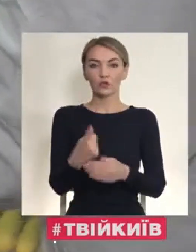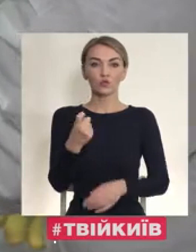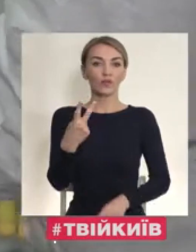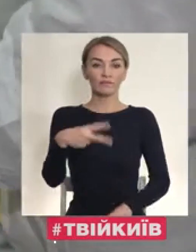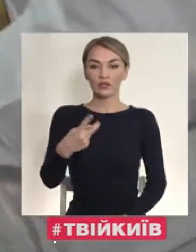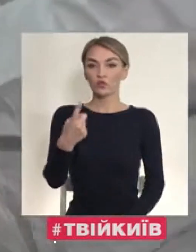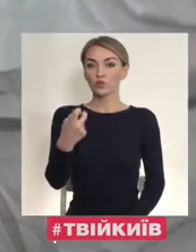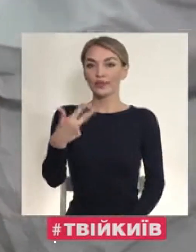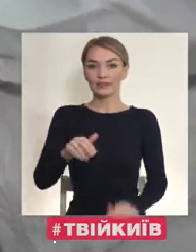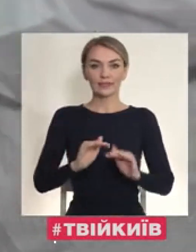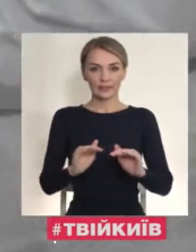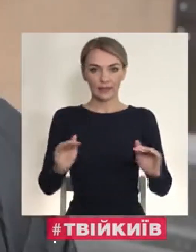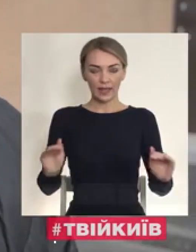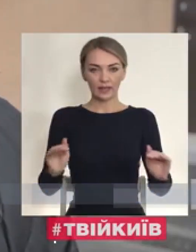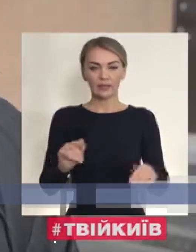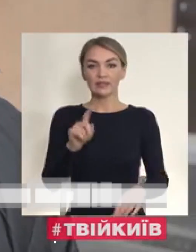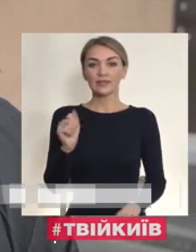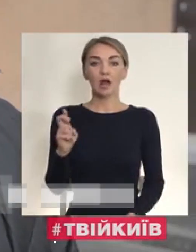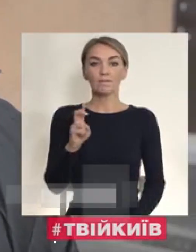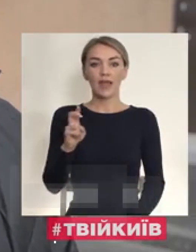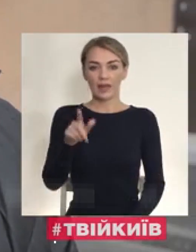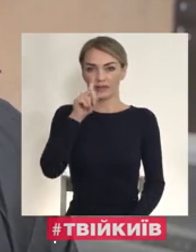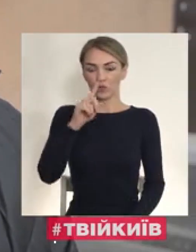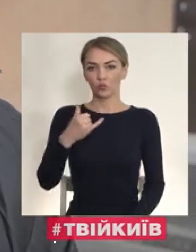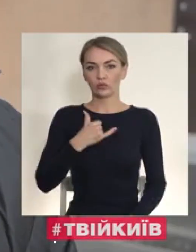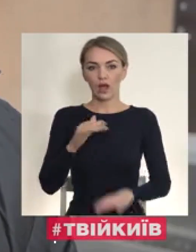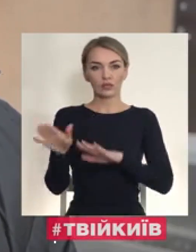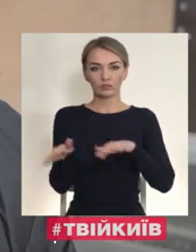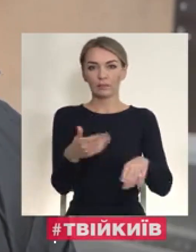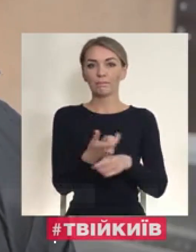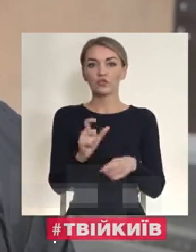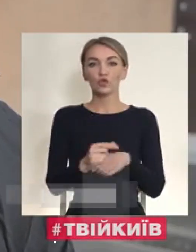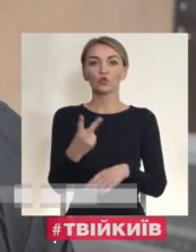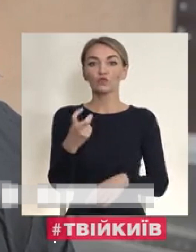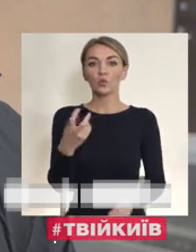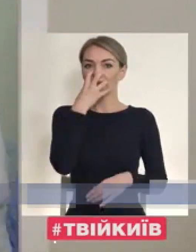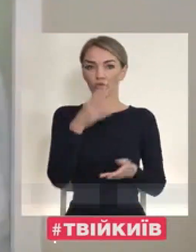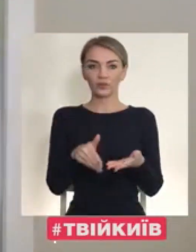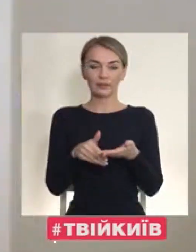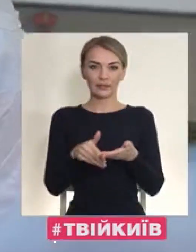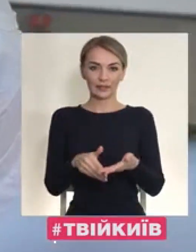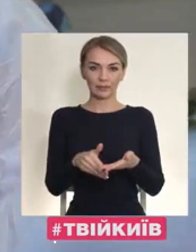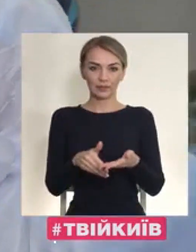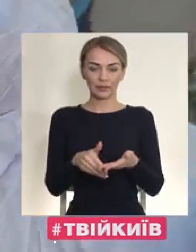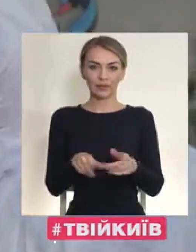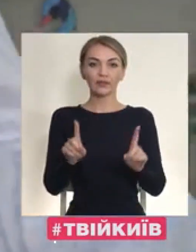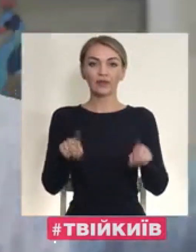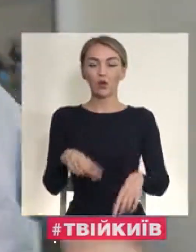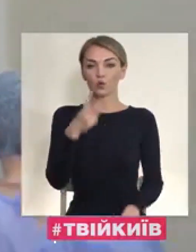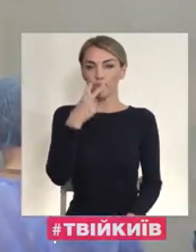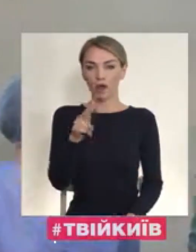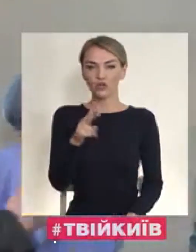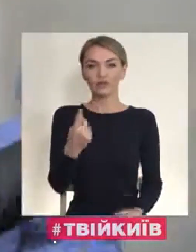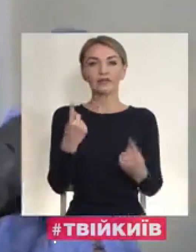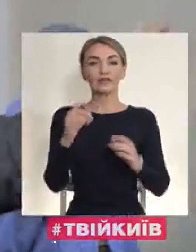-130 дітей, то за березень у нас пройшло більше 250 дітей. Також ми бачили